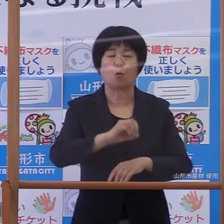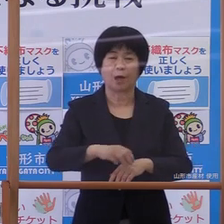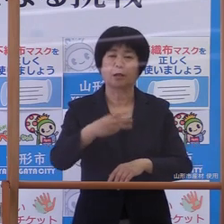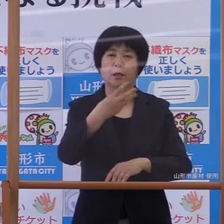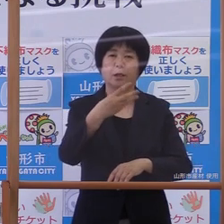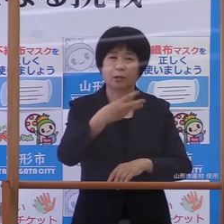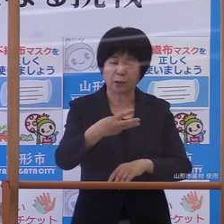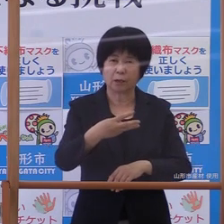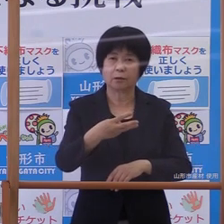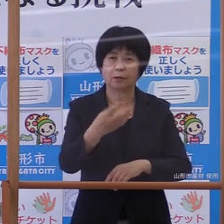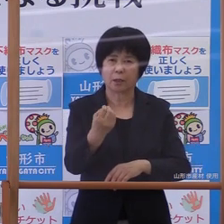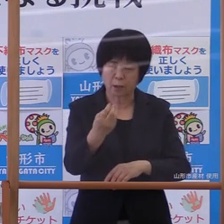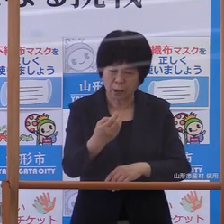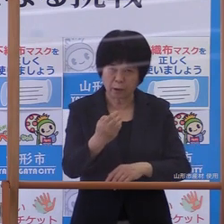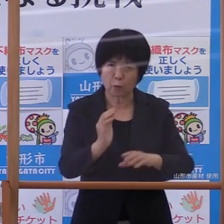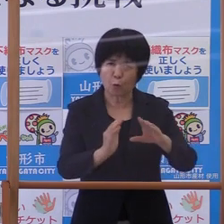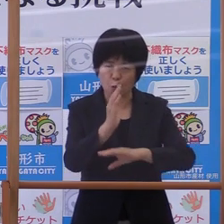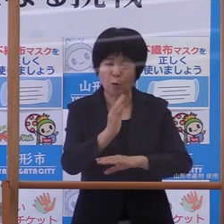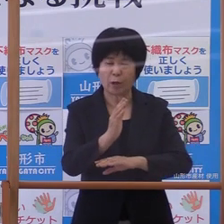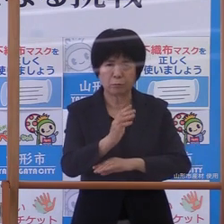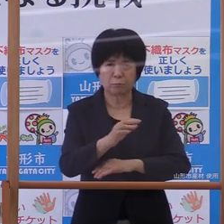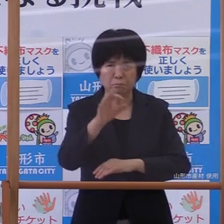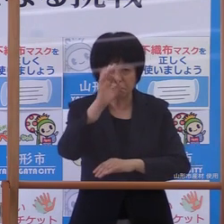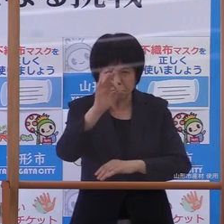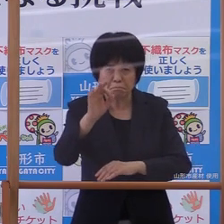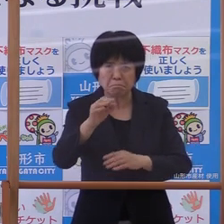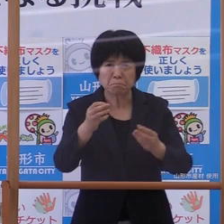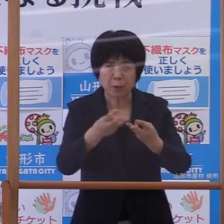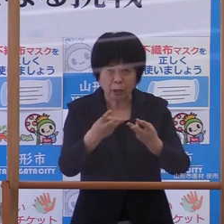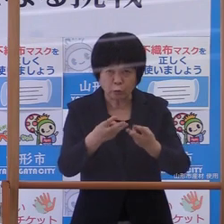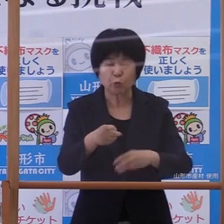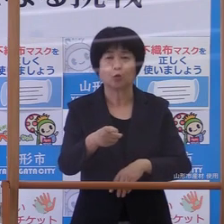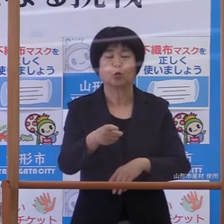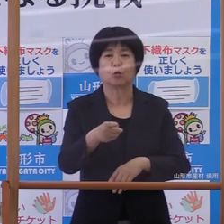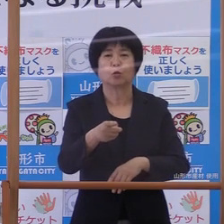回を超える再生回数ということで、